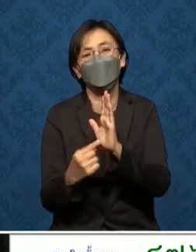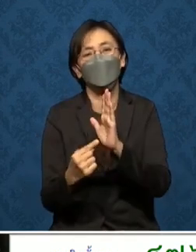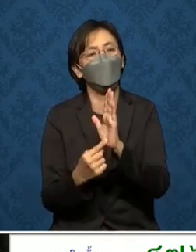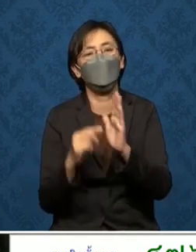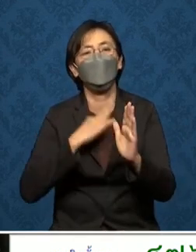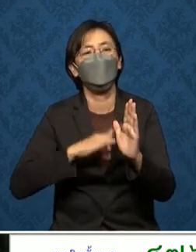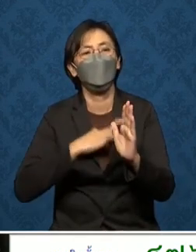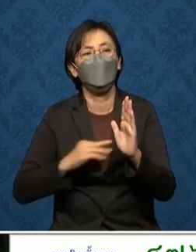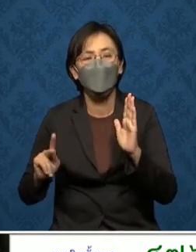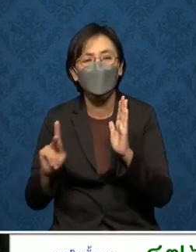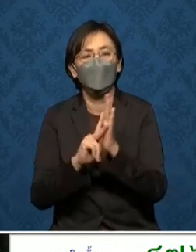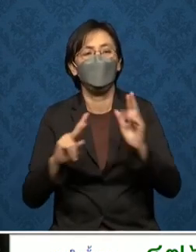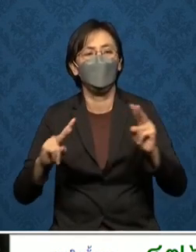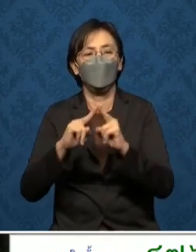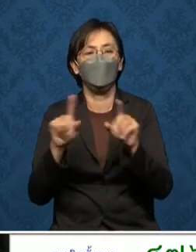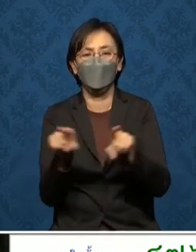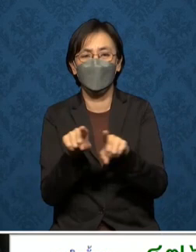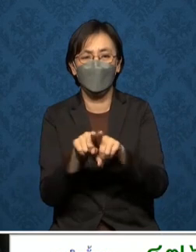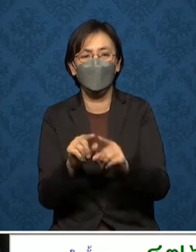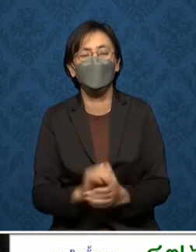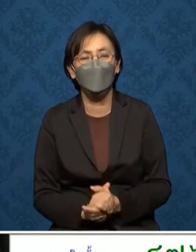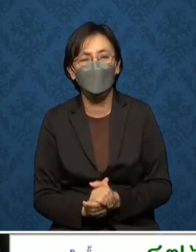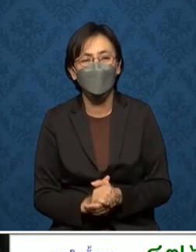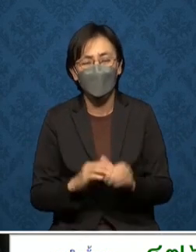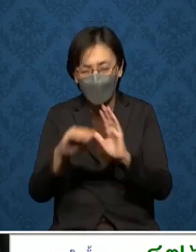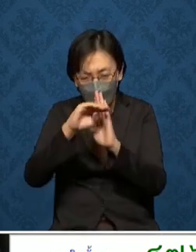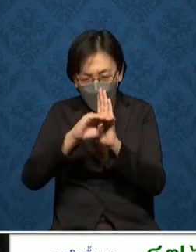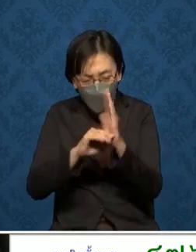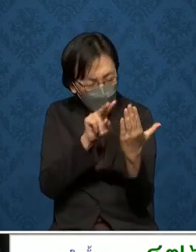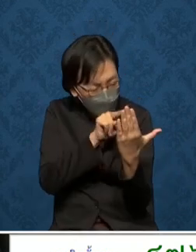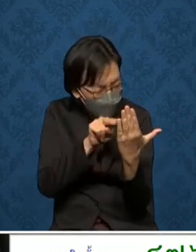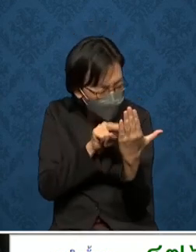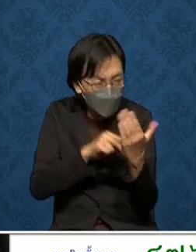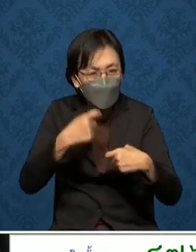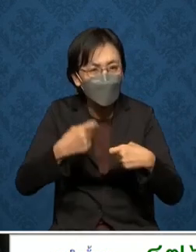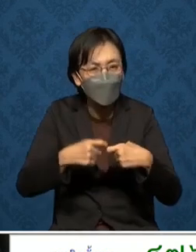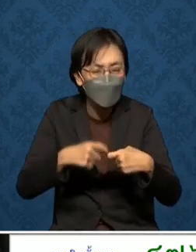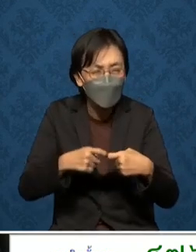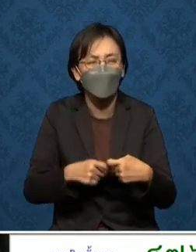ท